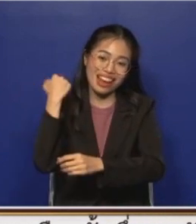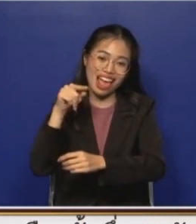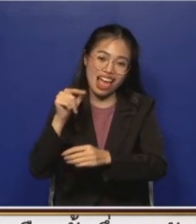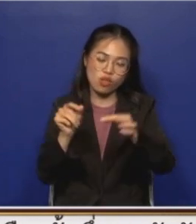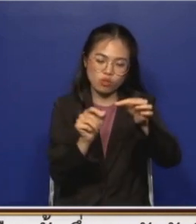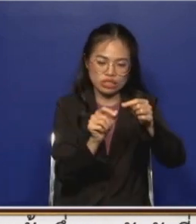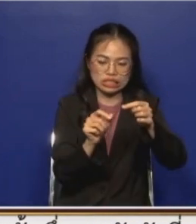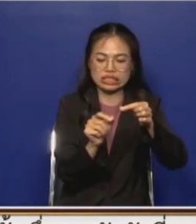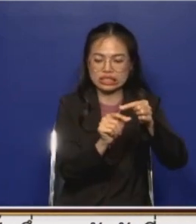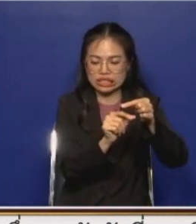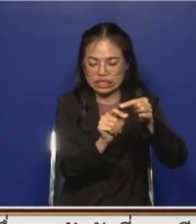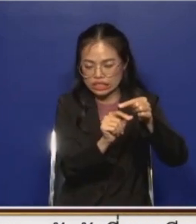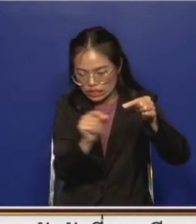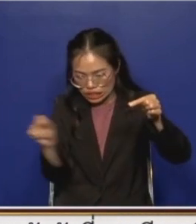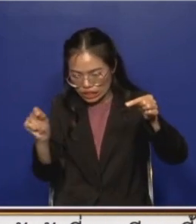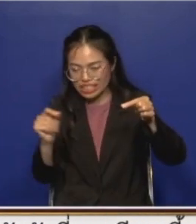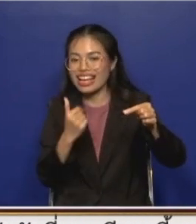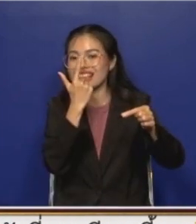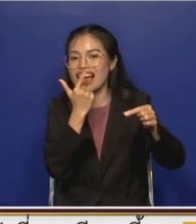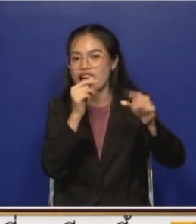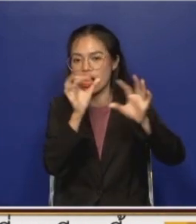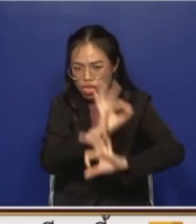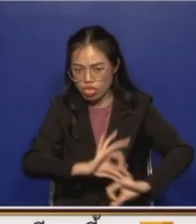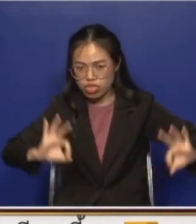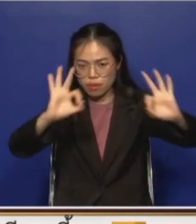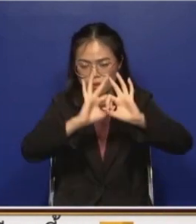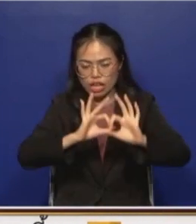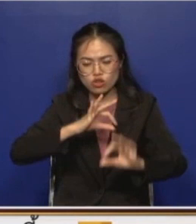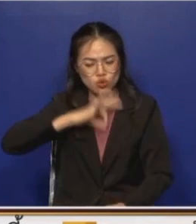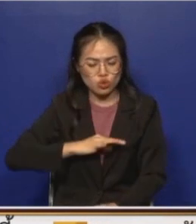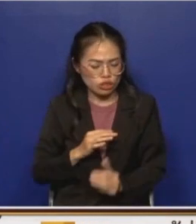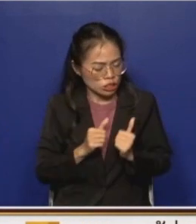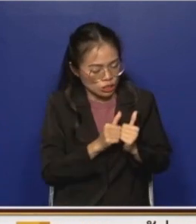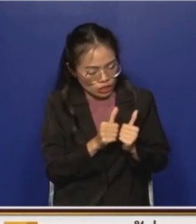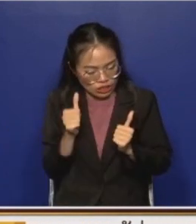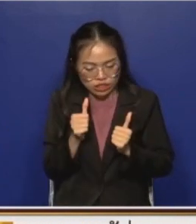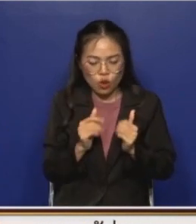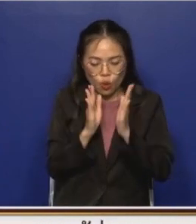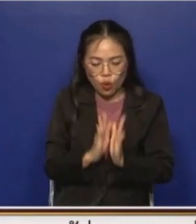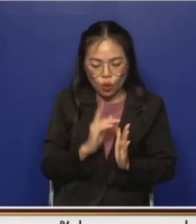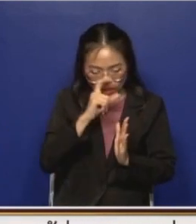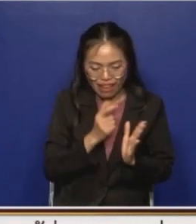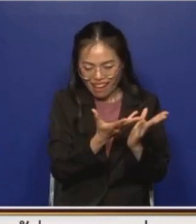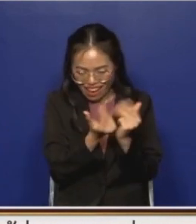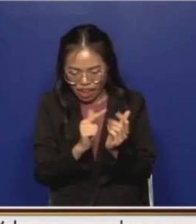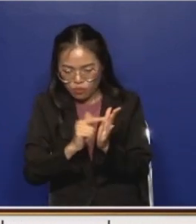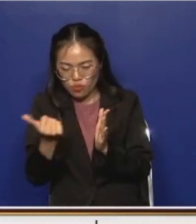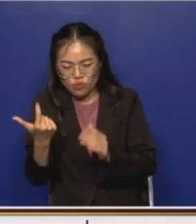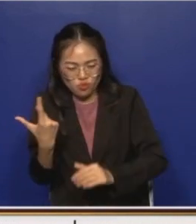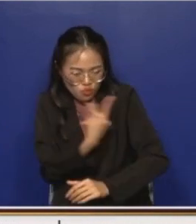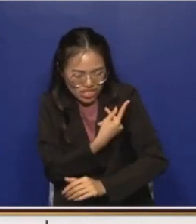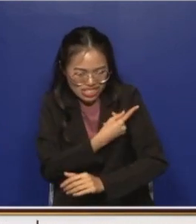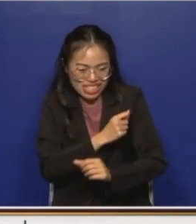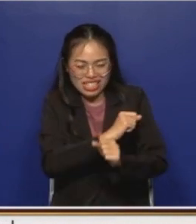ซีนโควิด-19 โดยได้ทำการจองล่วงหน้ากับบริษัทแอสตราเซเนกาไปแล้ว